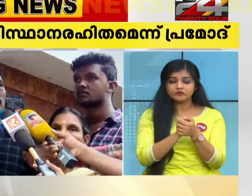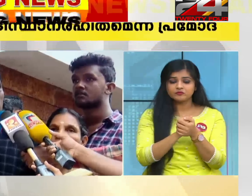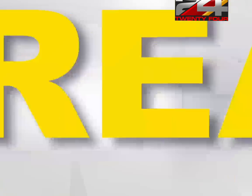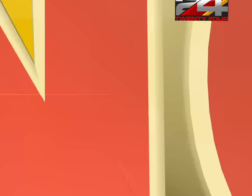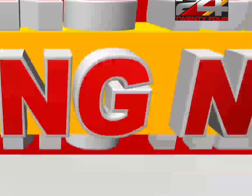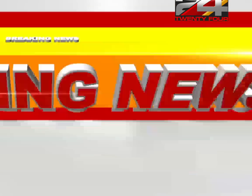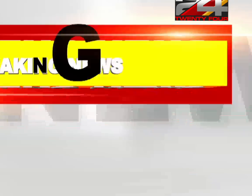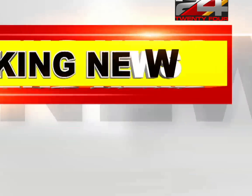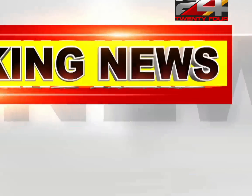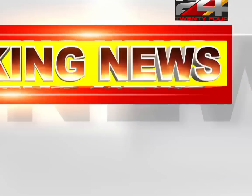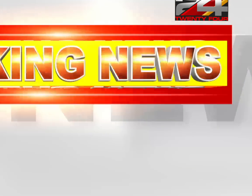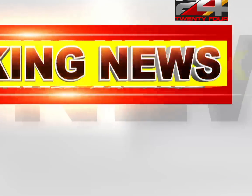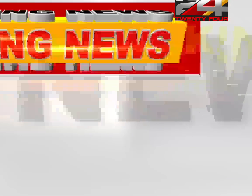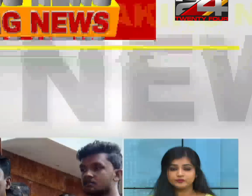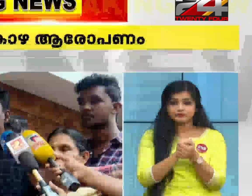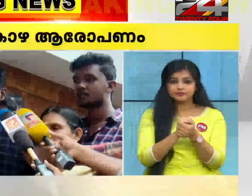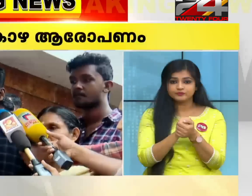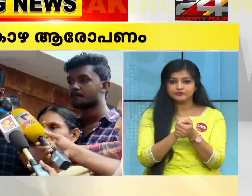പരിശോധിക്കണം. തെറ്റിദ്ധരിക്കപ്പെട്ടു